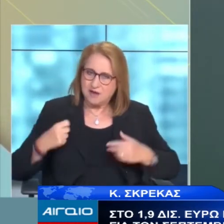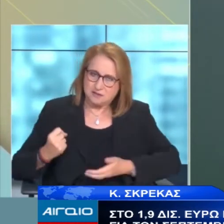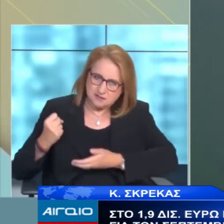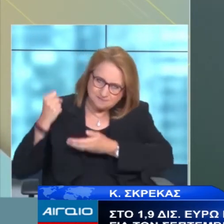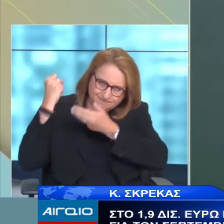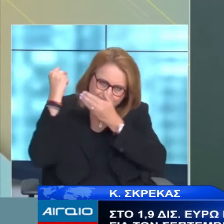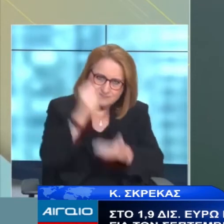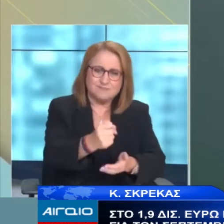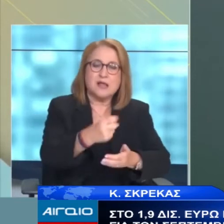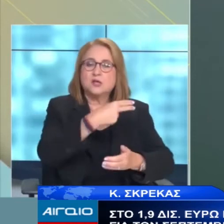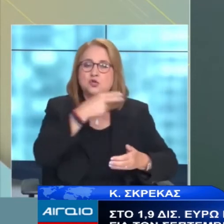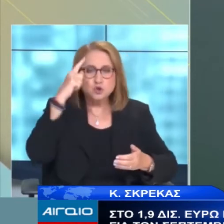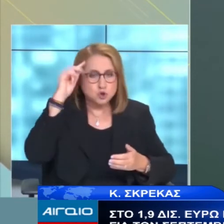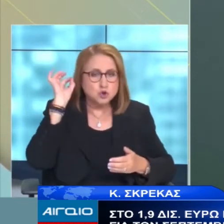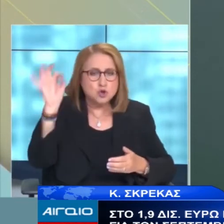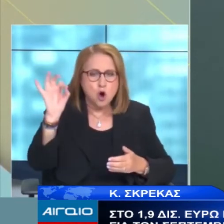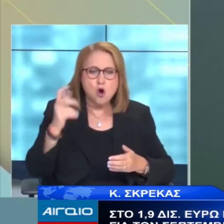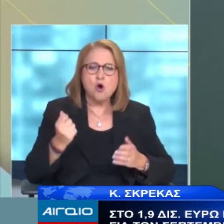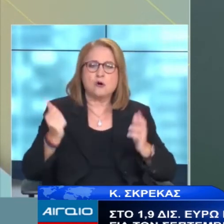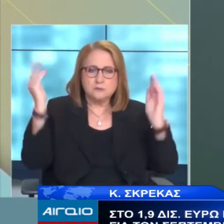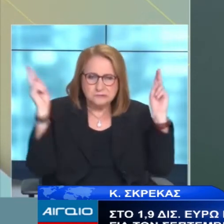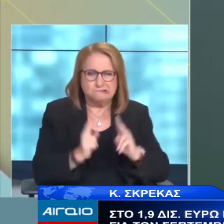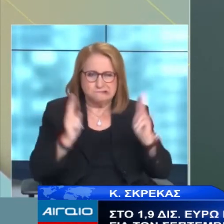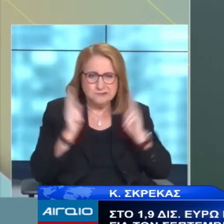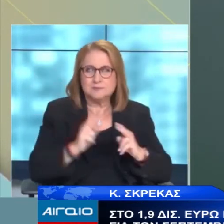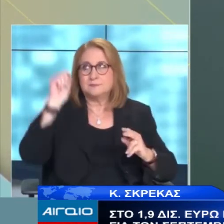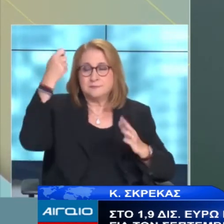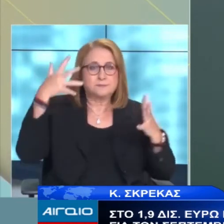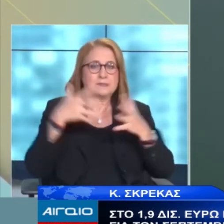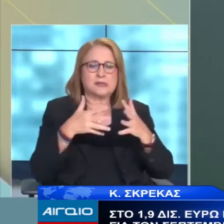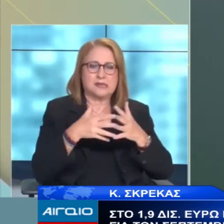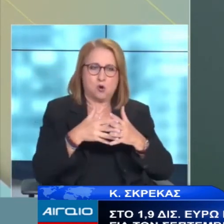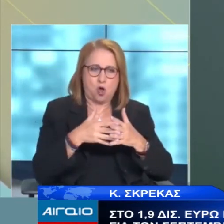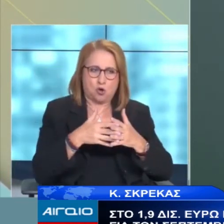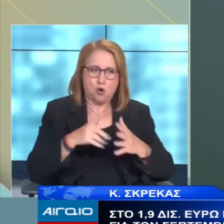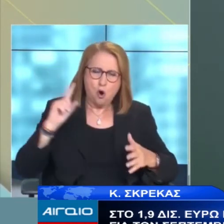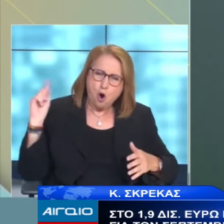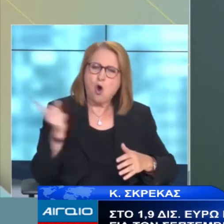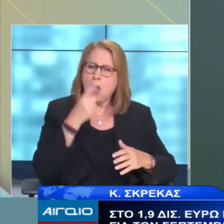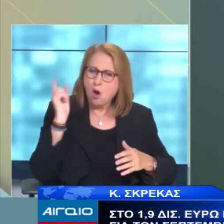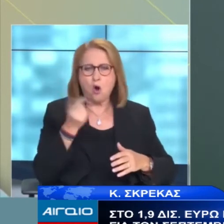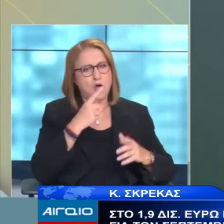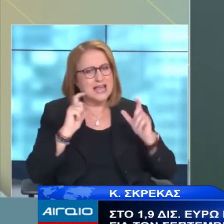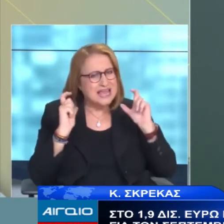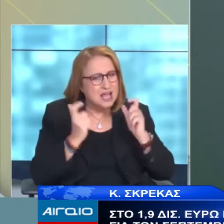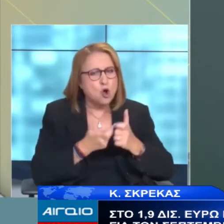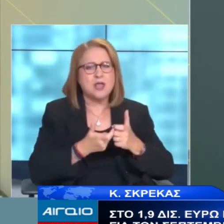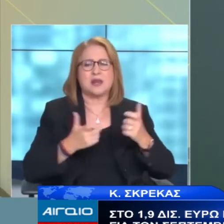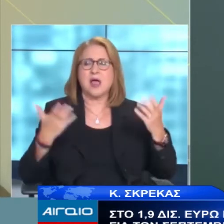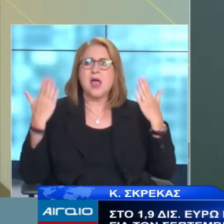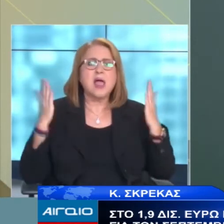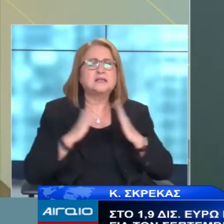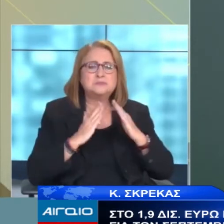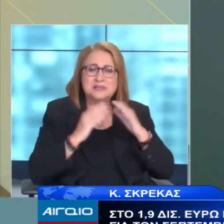Συγκεκριμένα, για τα οικιακά τιμολόγια, η επιδότηση αφορά σε όλες τις παροχές κύριες, κύριας και μη κύριας